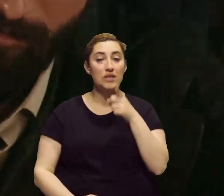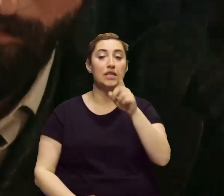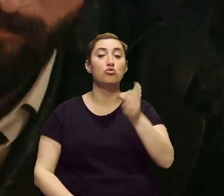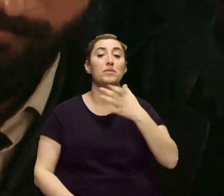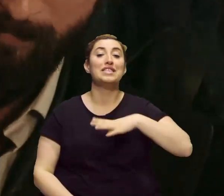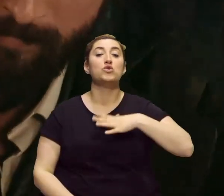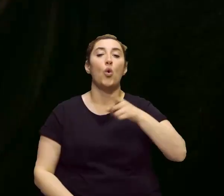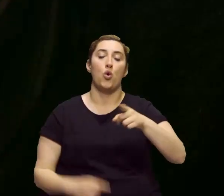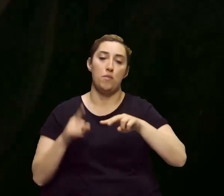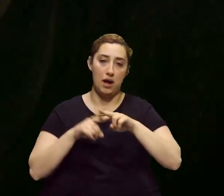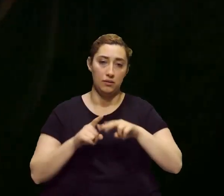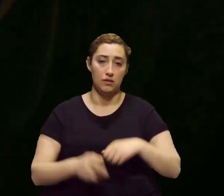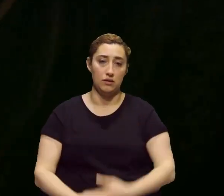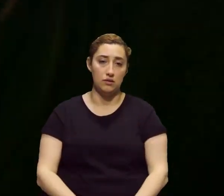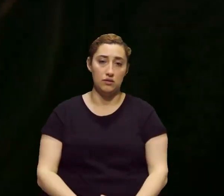senin bulmanı istiyorum Ali.